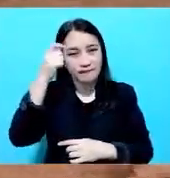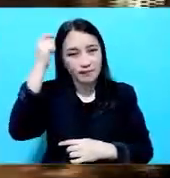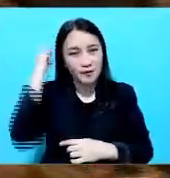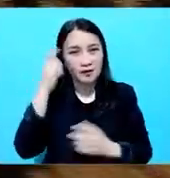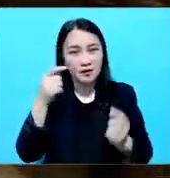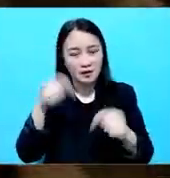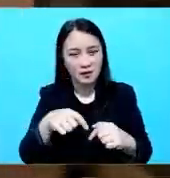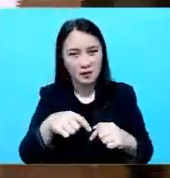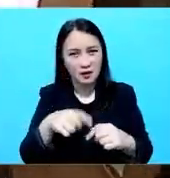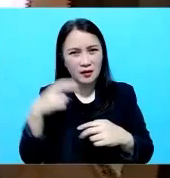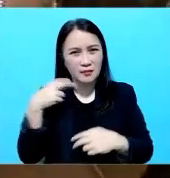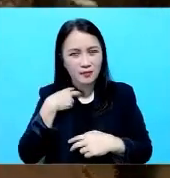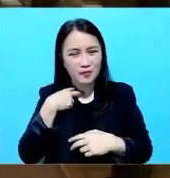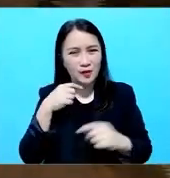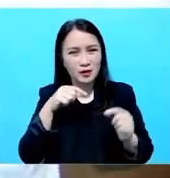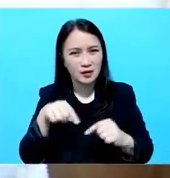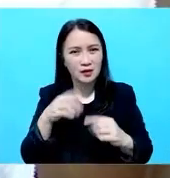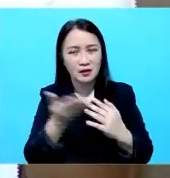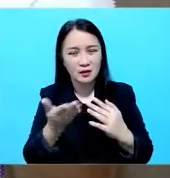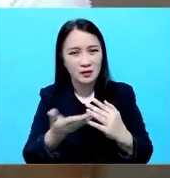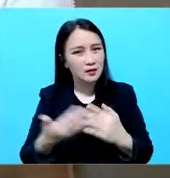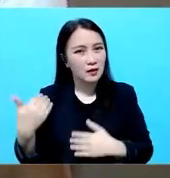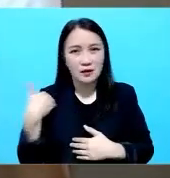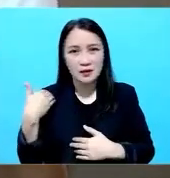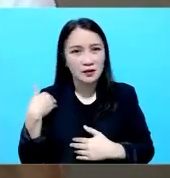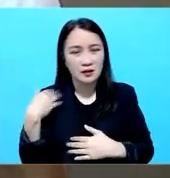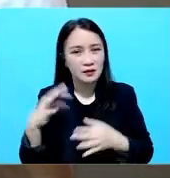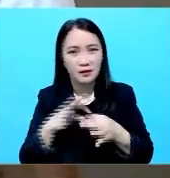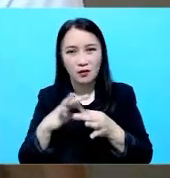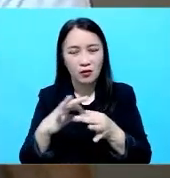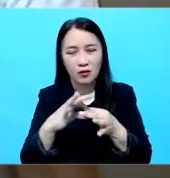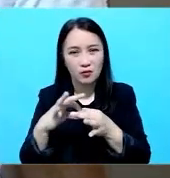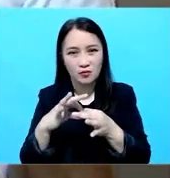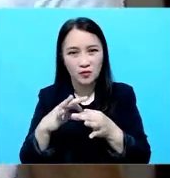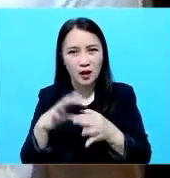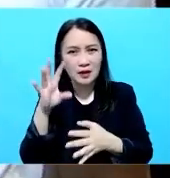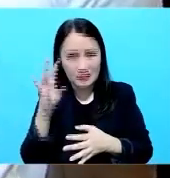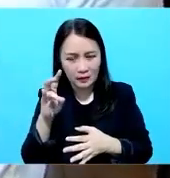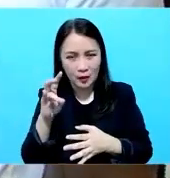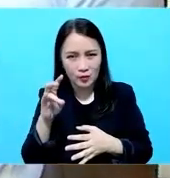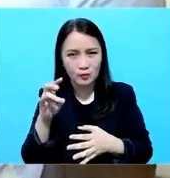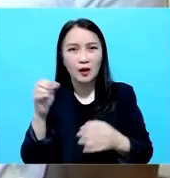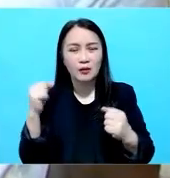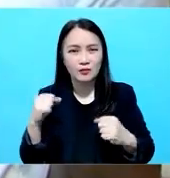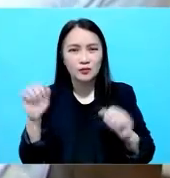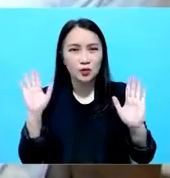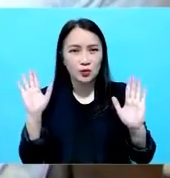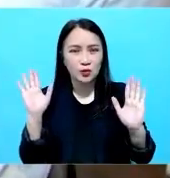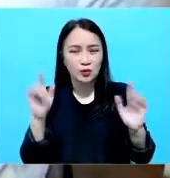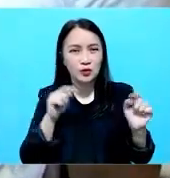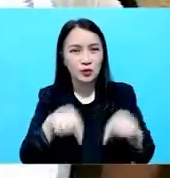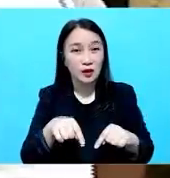kongresista dahil hindi na raw nakikipag-cooperate ang nasa 7 sumukong testigo. Sabi ni Remulla, kung talagang babalik